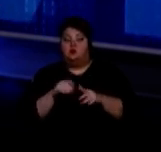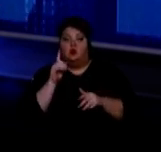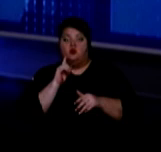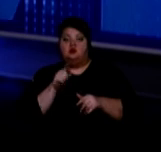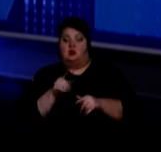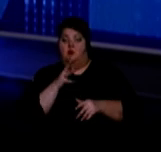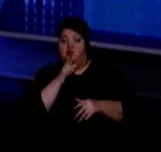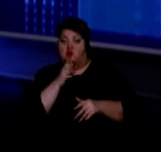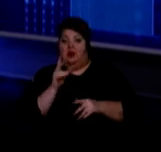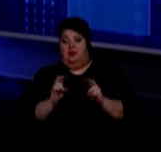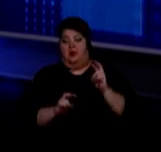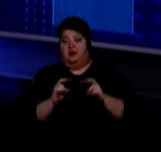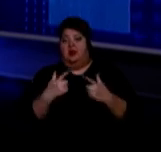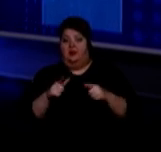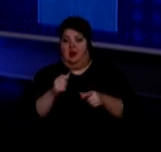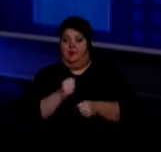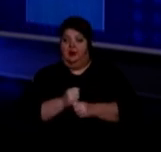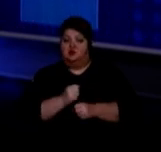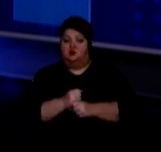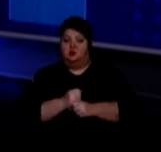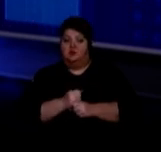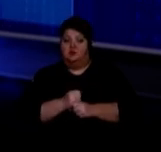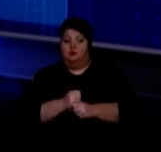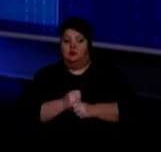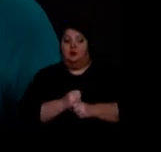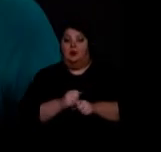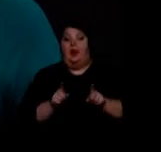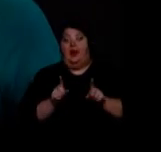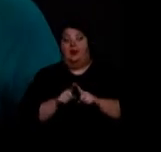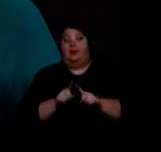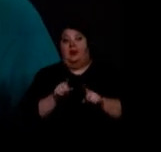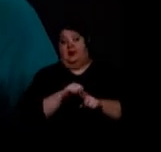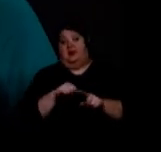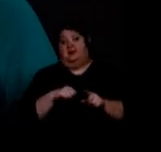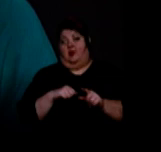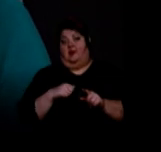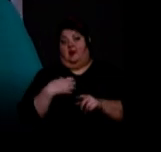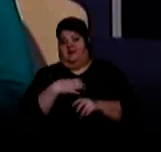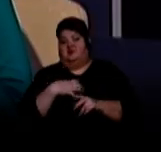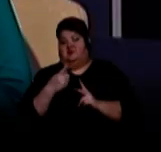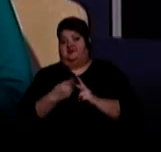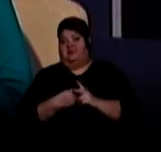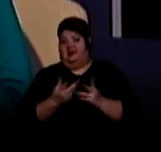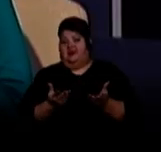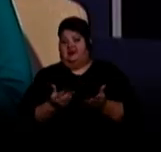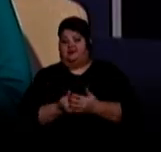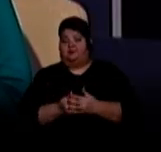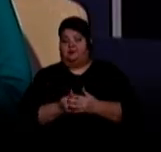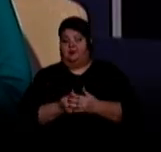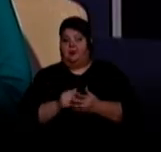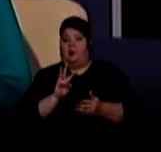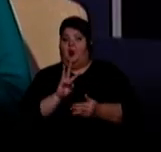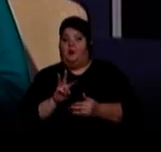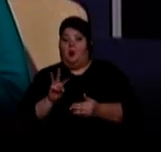на підприємстві, де він працює. Ну, такі це самі суттєві. Портал